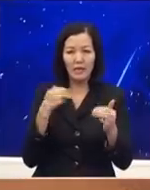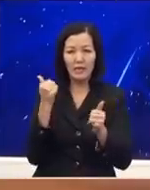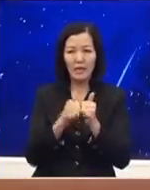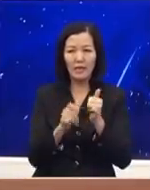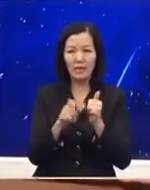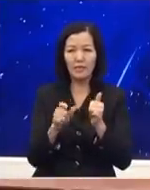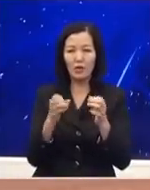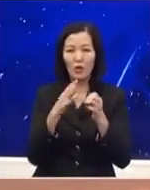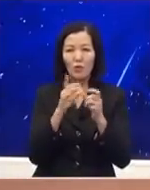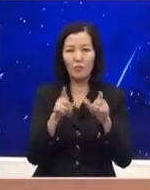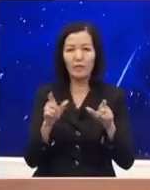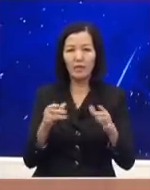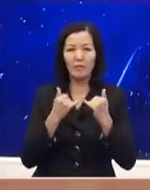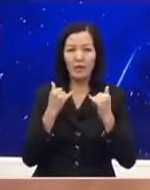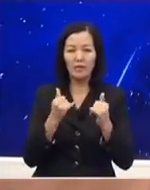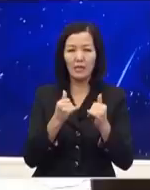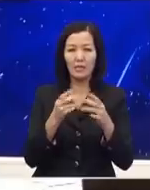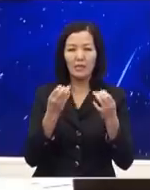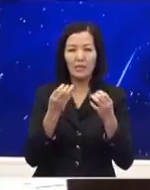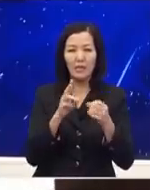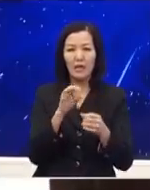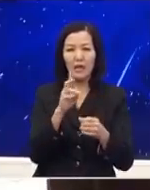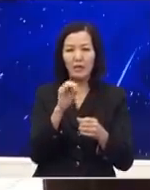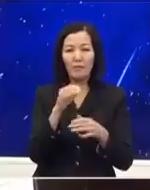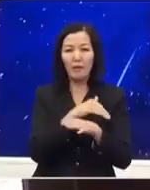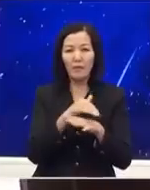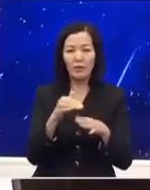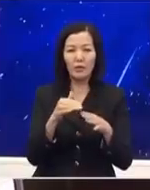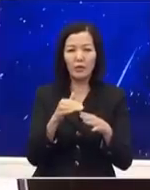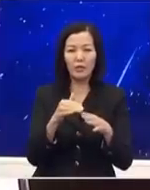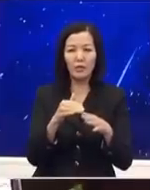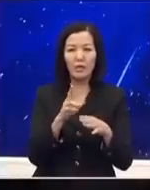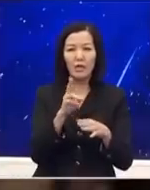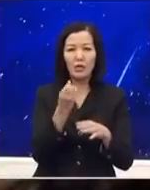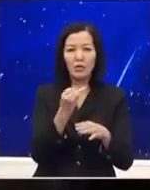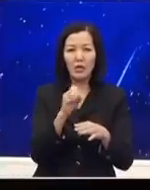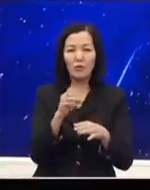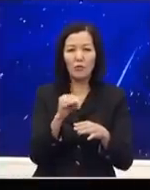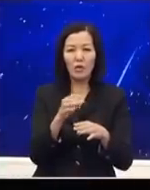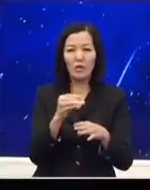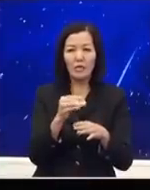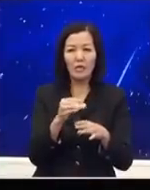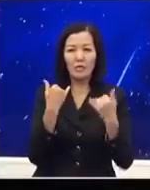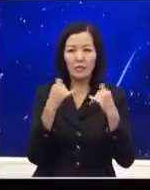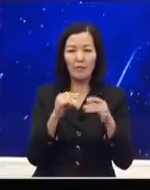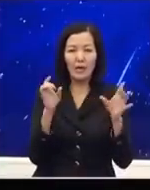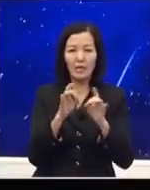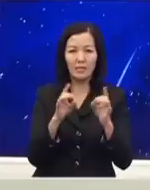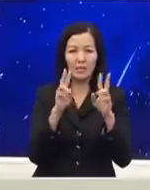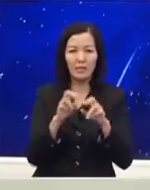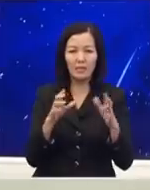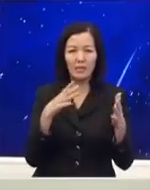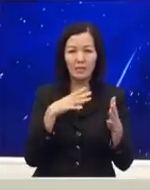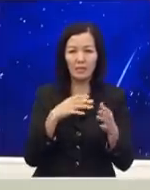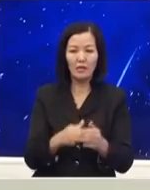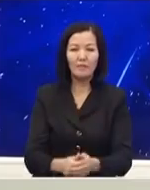қайсысы 15 адамға арналған. Мұнан бөлік Қабанбай Батыр көшесінен Шайқорғанға бұрылыстағы Лағманханада тексеріс тобының көзіне